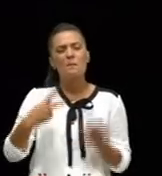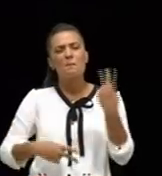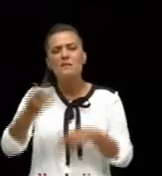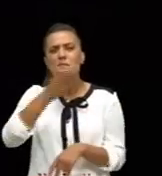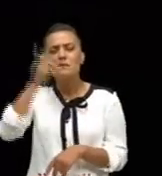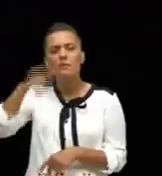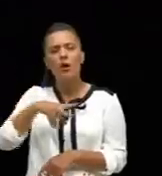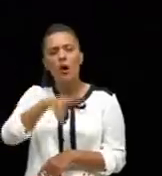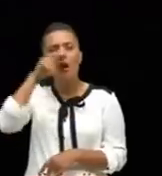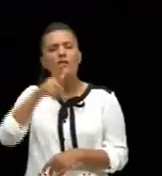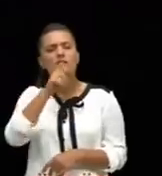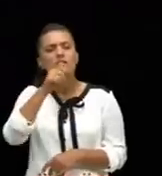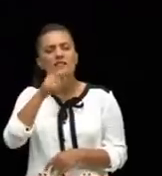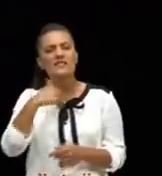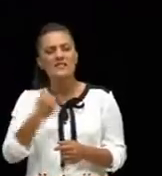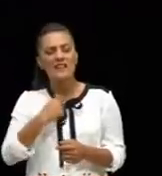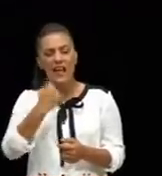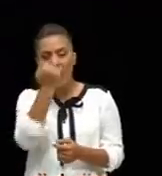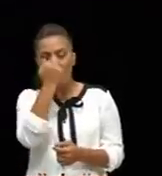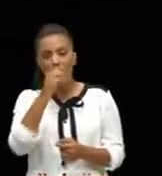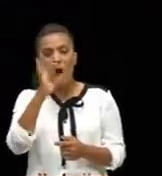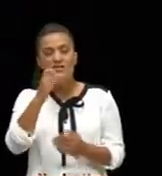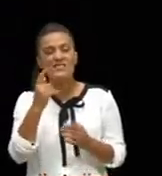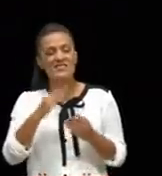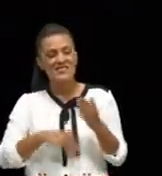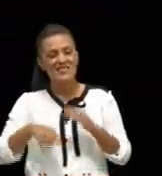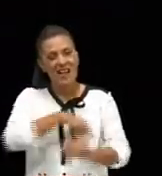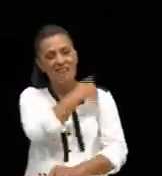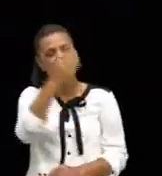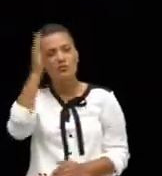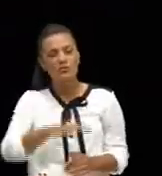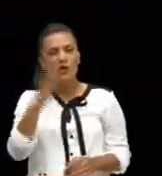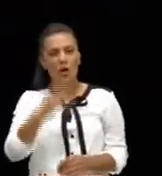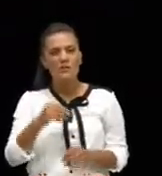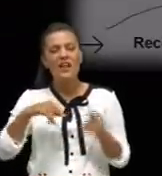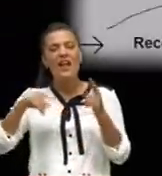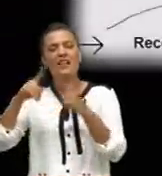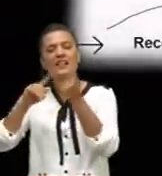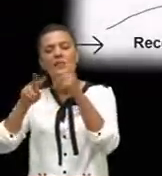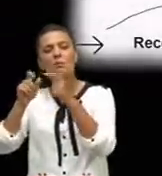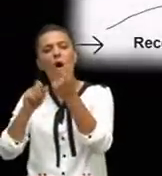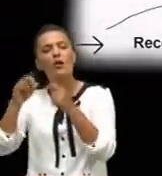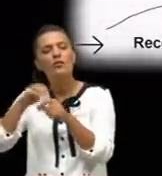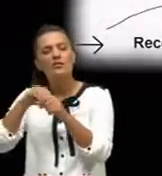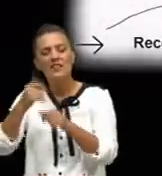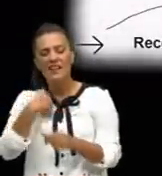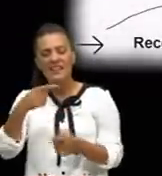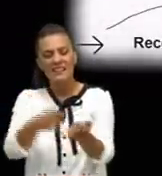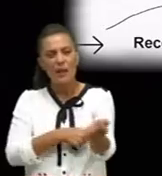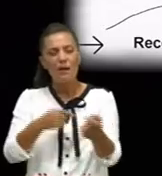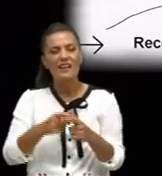horlamak sıkıntısıyla ilgili olarak kandaki oksijen seviyesinin düşük olmasının habis tümör ve bu tümörleri besleyen damarların